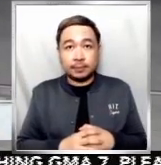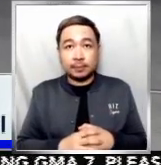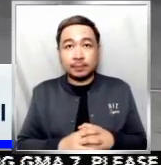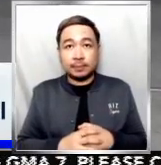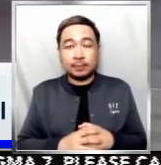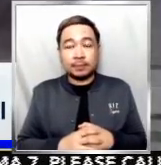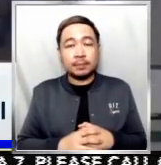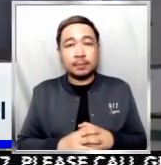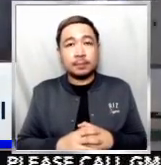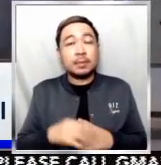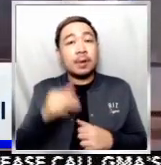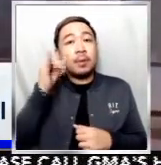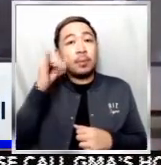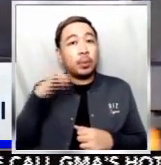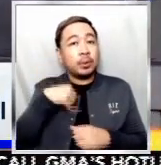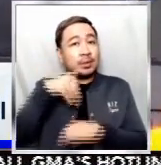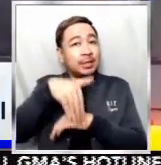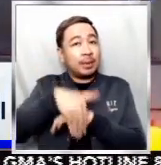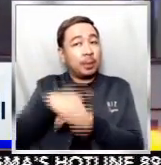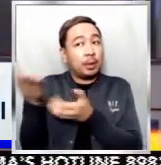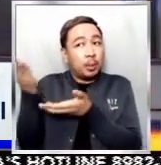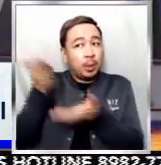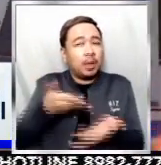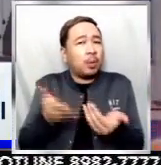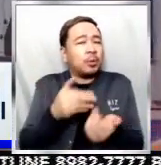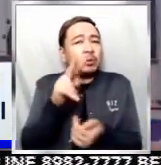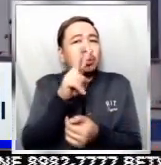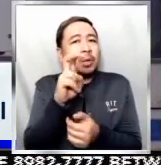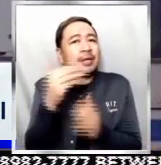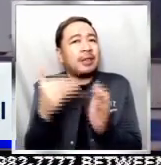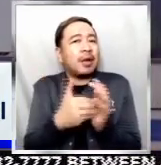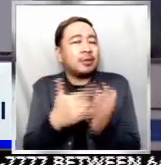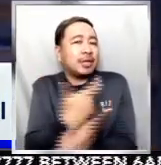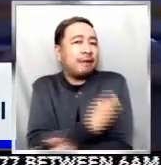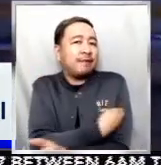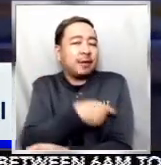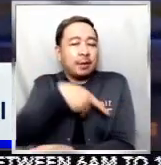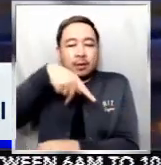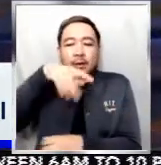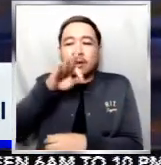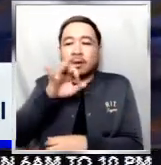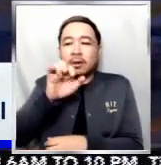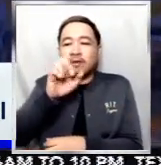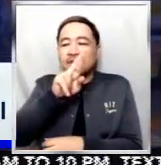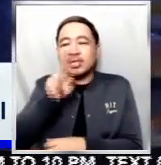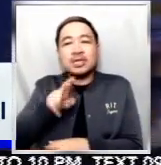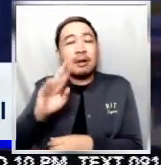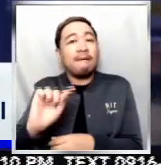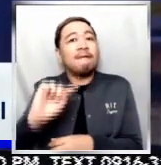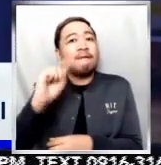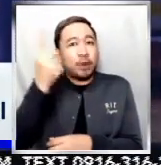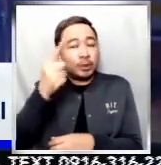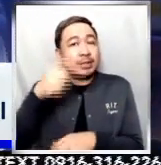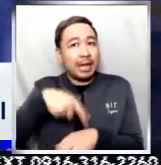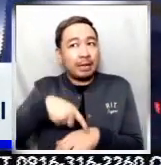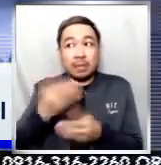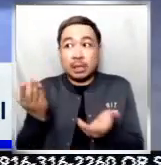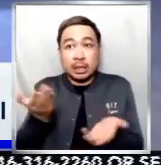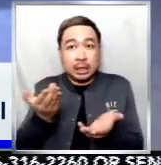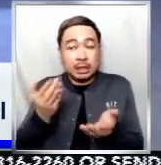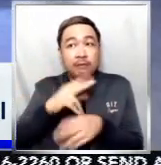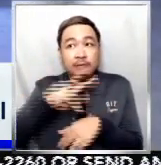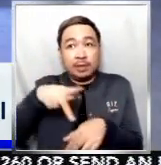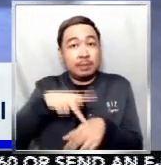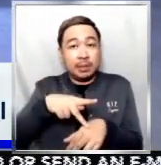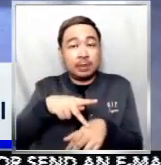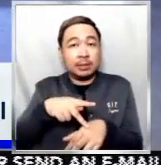Dumating kagabi ang halos 200,000 dose ng Pfizer vaccine, ang kauna-unahang shipment ng brand na yan ng bakuna galing sa COVAX facility.